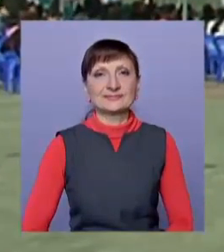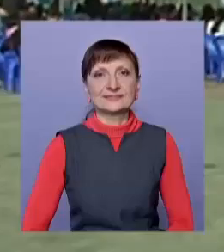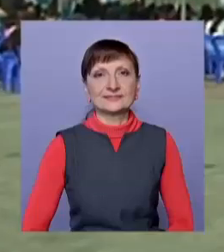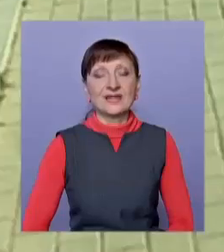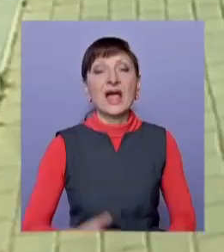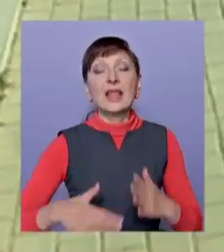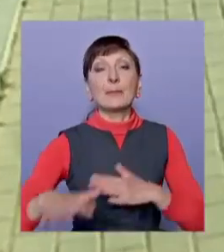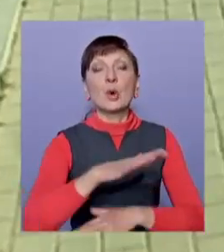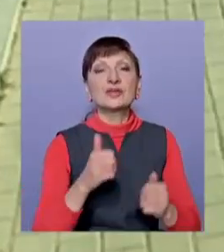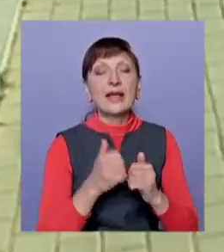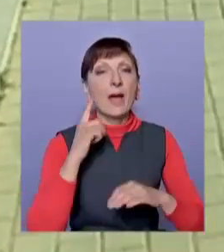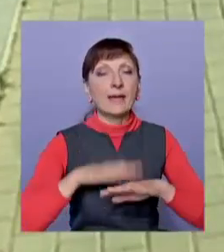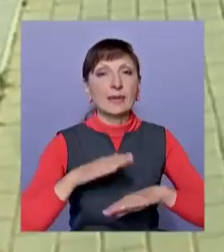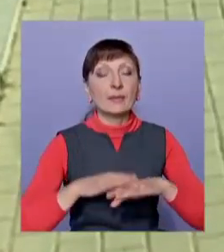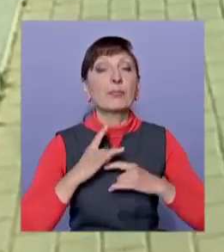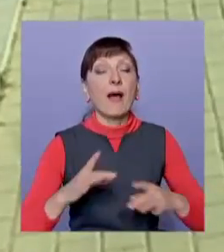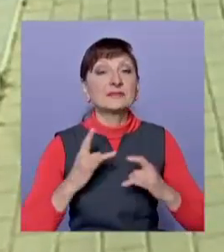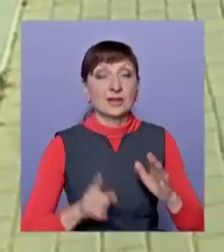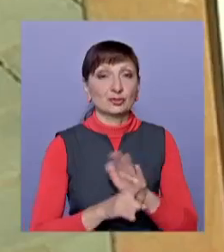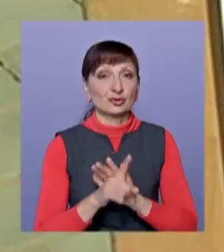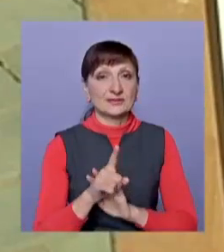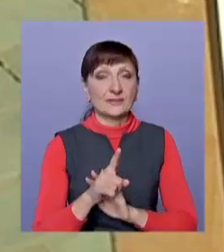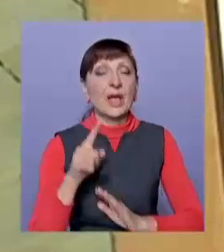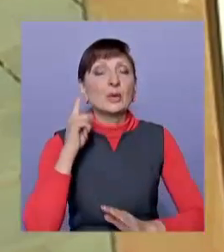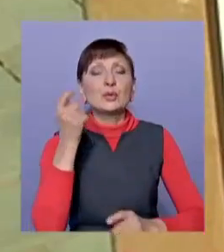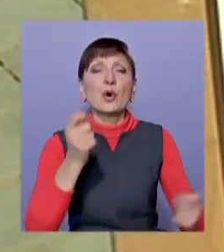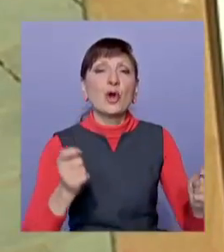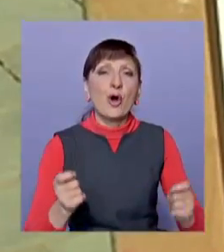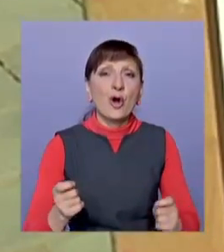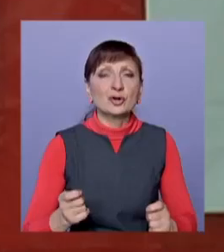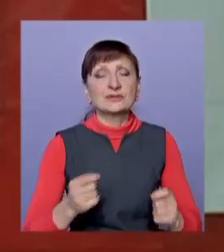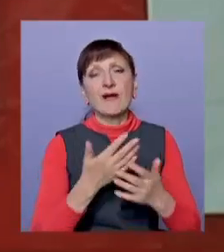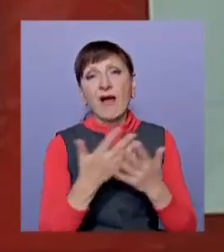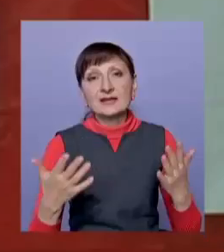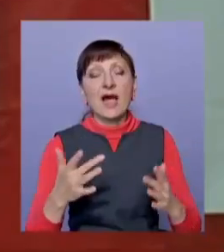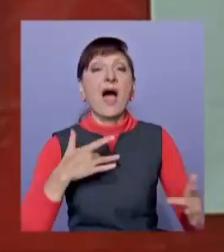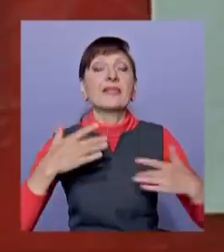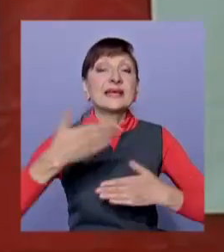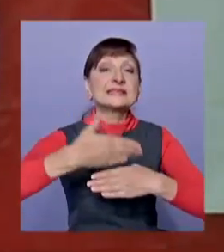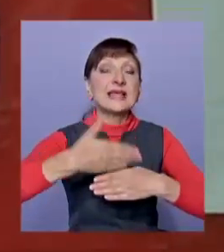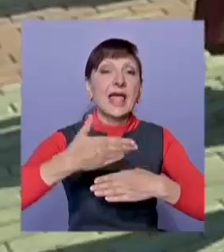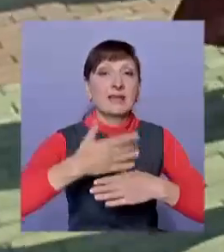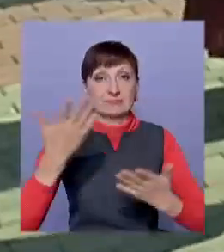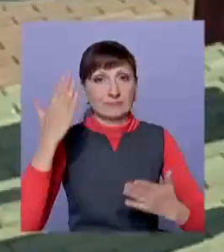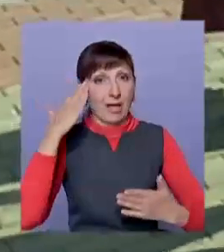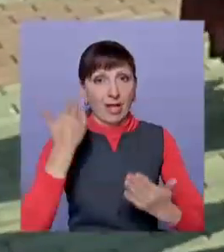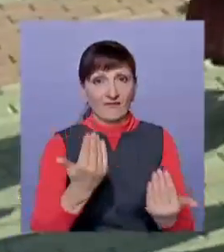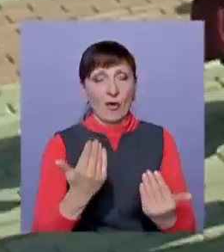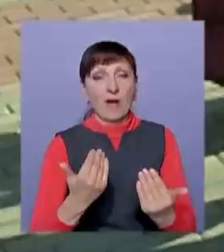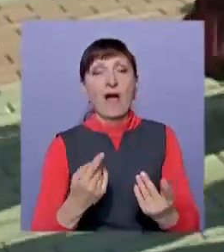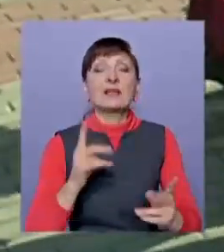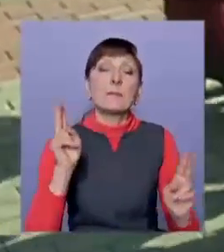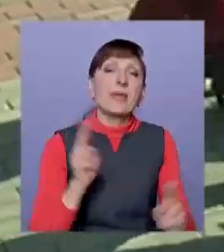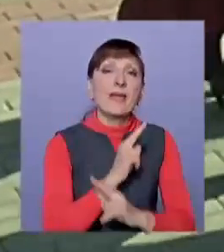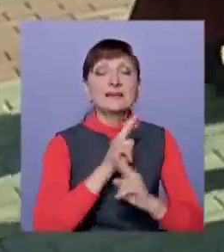На площади перед зданием акимата праздник в самом разгаре. Юные художники рисуют пейзажи, а на сцене местные таланты. Под их зажигательные